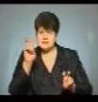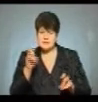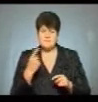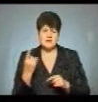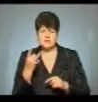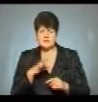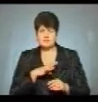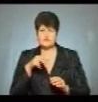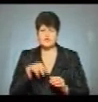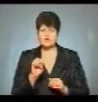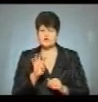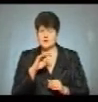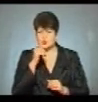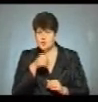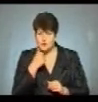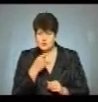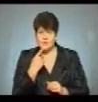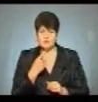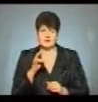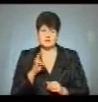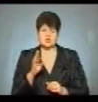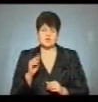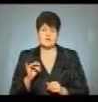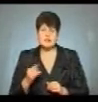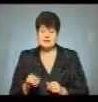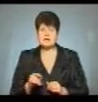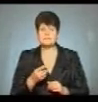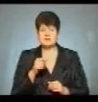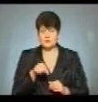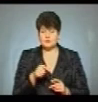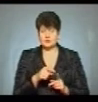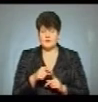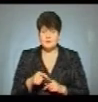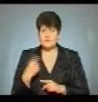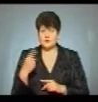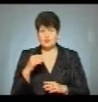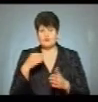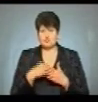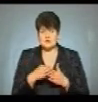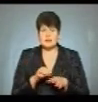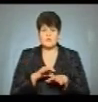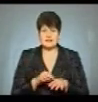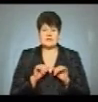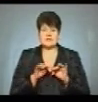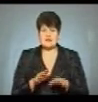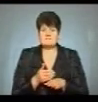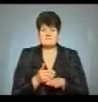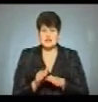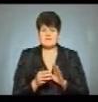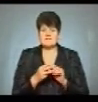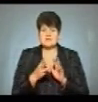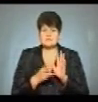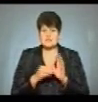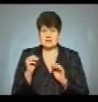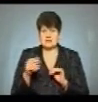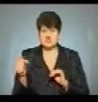у 2014 році, каже Назар Шафранський. За його словами, цьогоріч з обласного бюджету для проведення заходу виділили 18